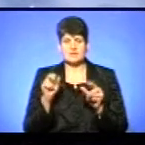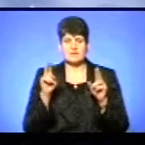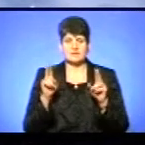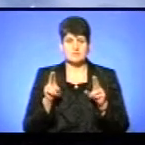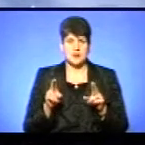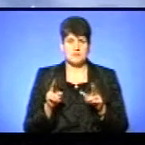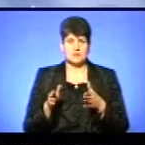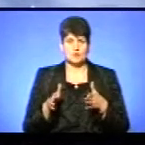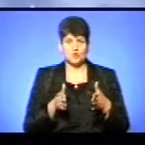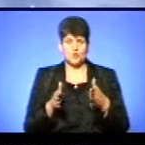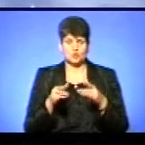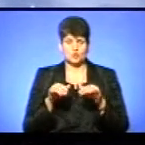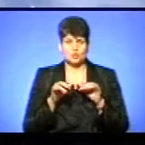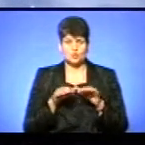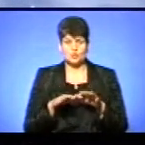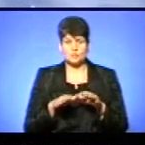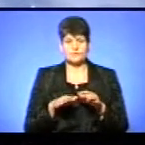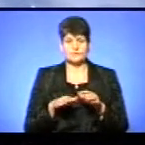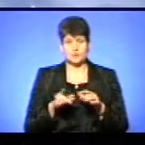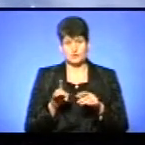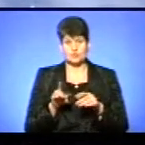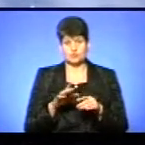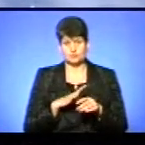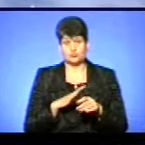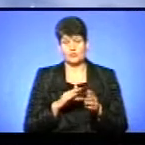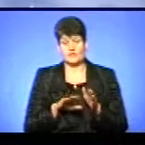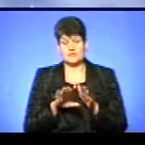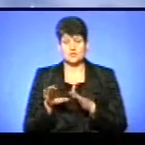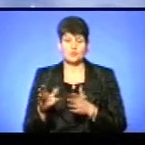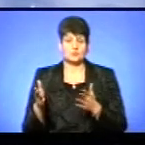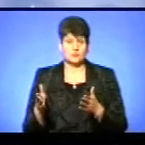дорожнього руху, від чого було відступлено.